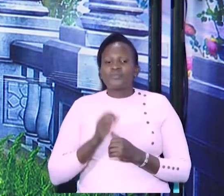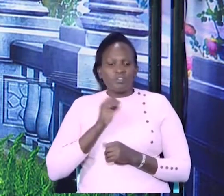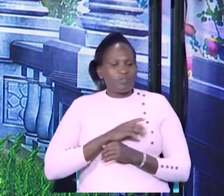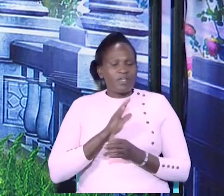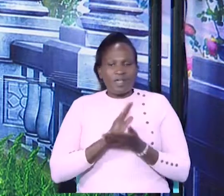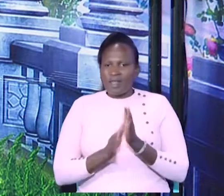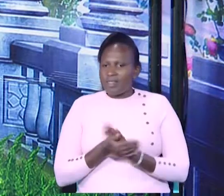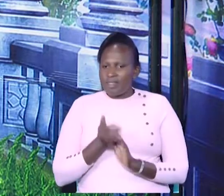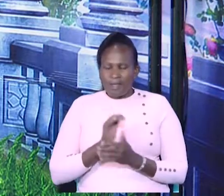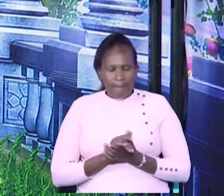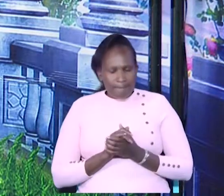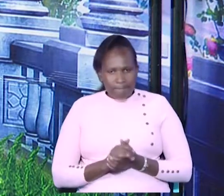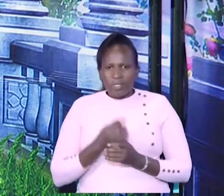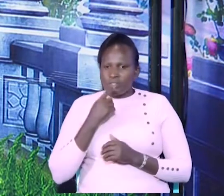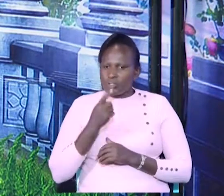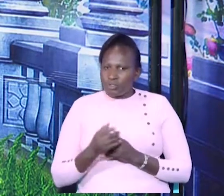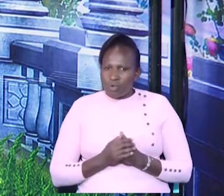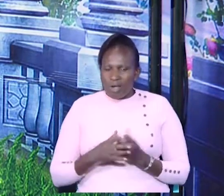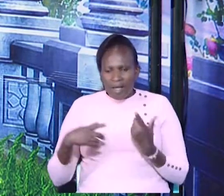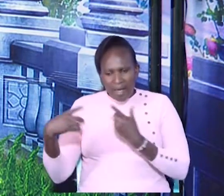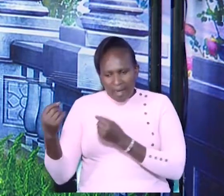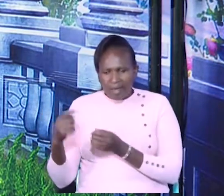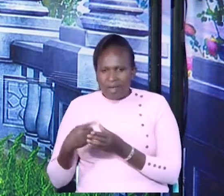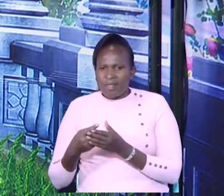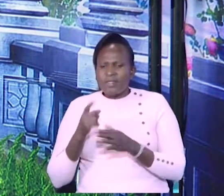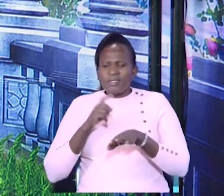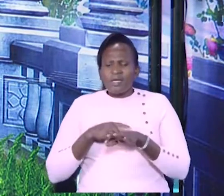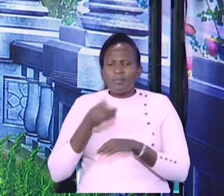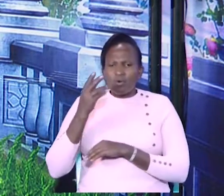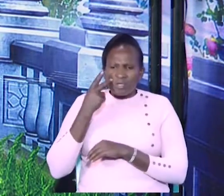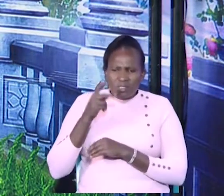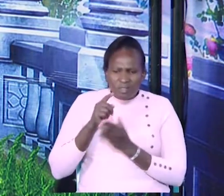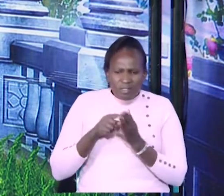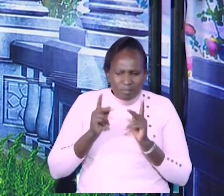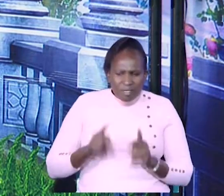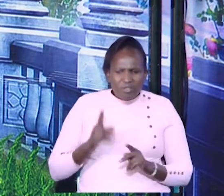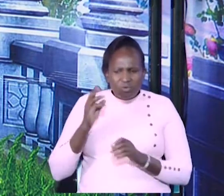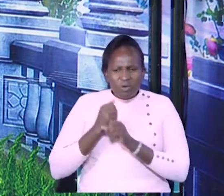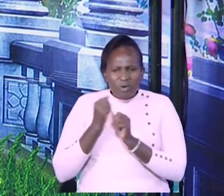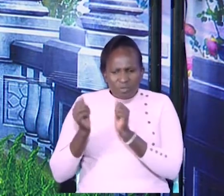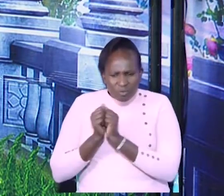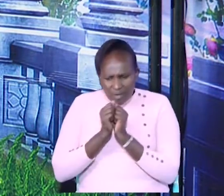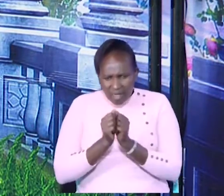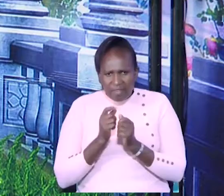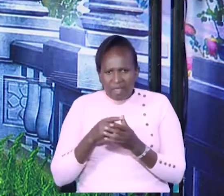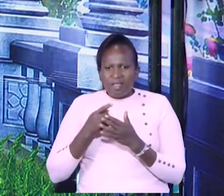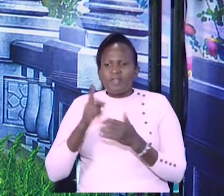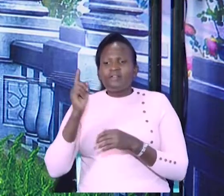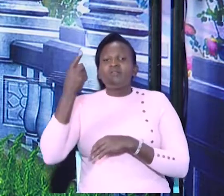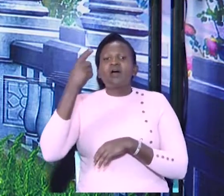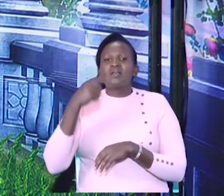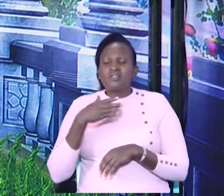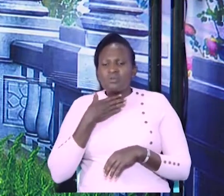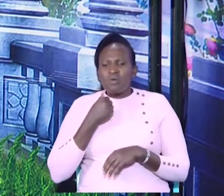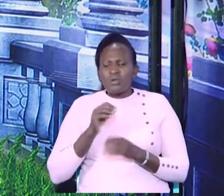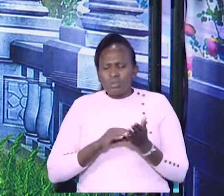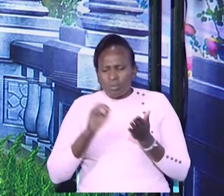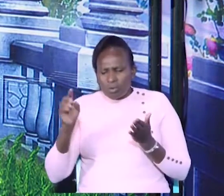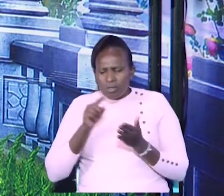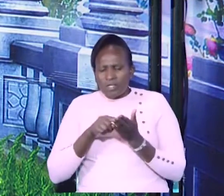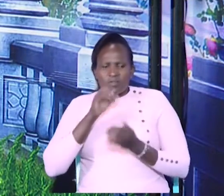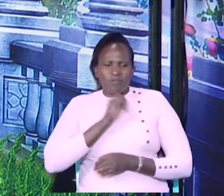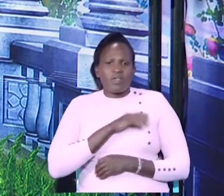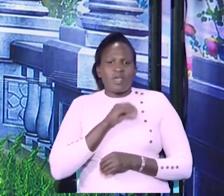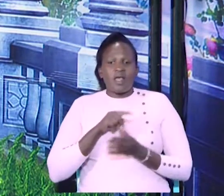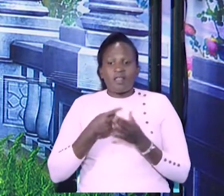hautaogopa jambo lolote. Kwa hivyo akaenda pale, na wakati Mungu aliona huyu mtu nitafanya kazi na yeye, na ndio kwanza alikuwa anataka aondolewe yule uoga,